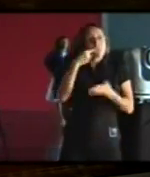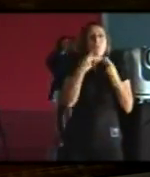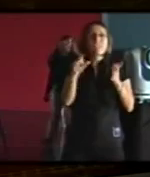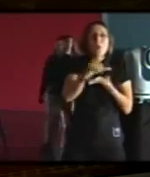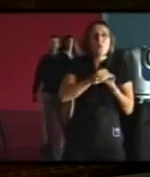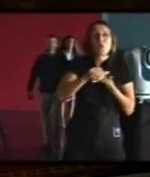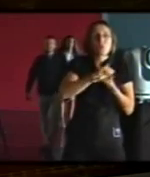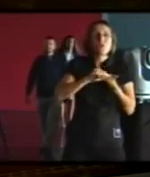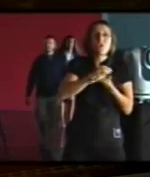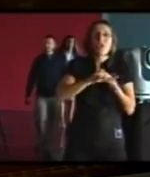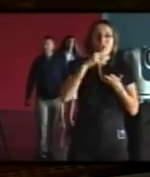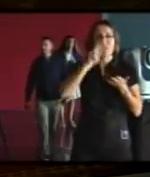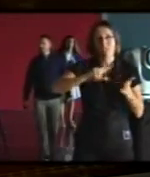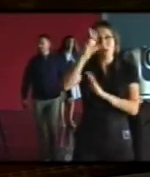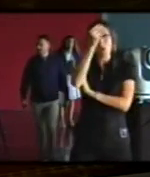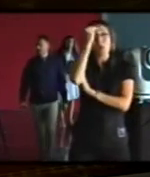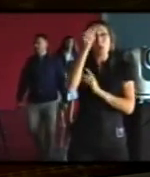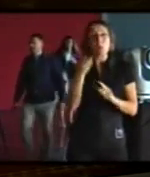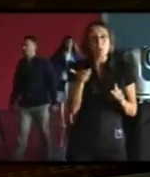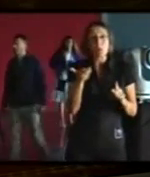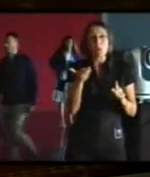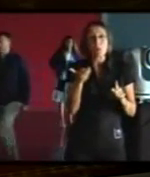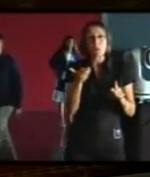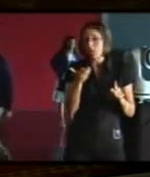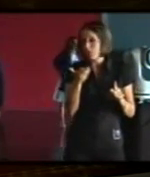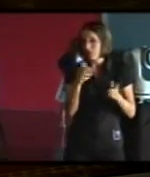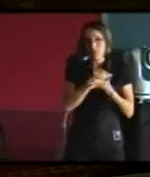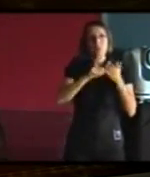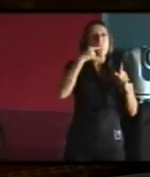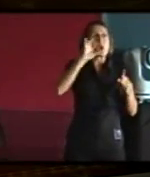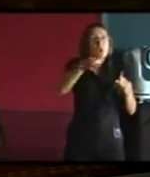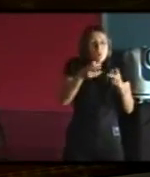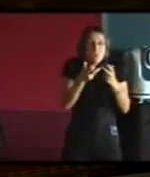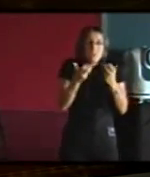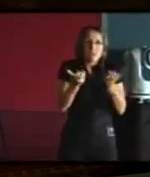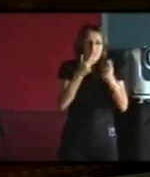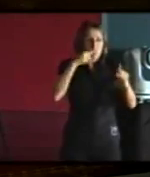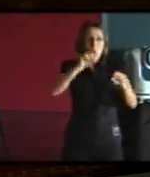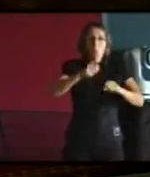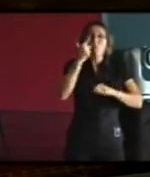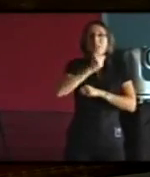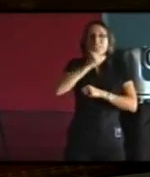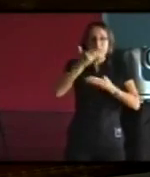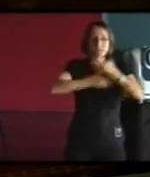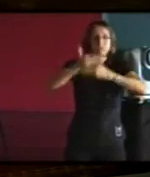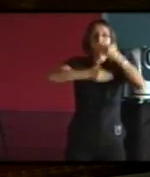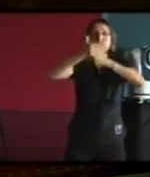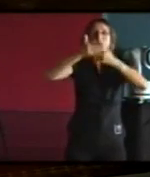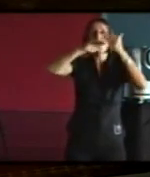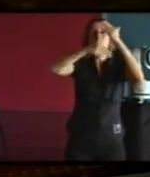la valeur des terrains est très élevée et que les procédés constructifs, qui sont métalliques et pas du béton, permettent de démonter et de remonter facilement.